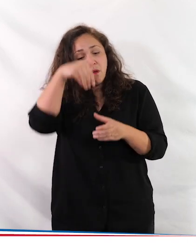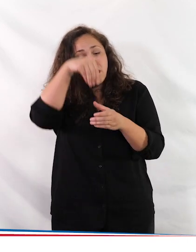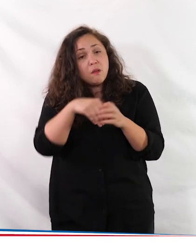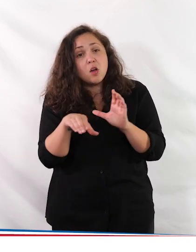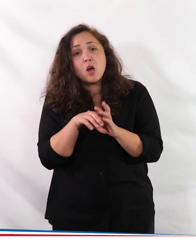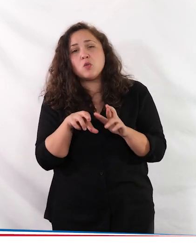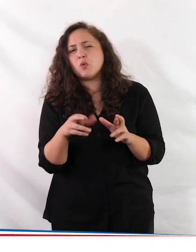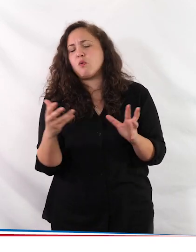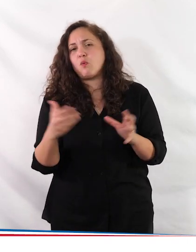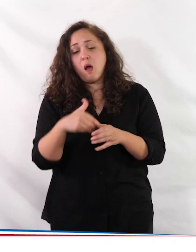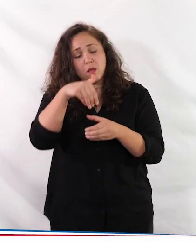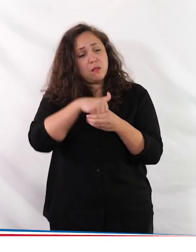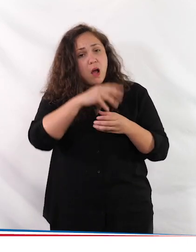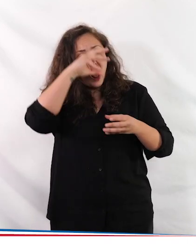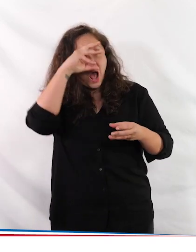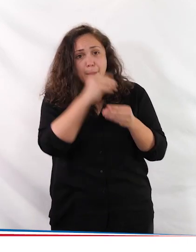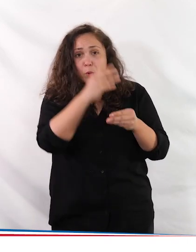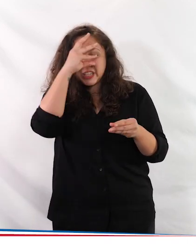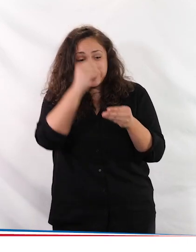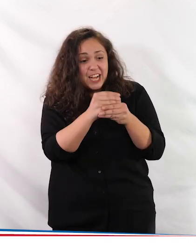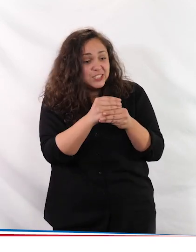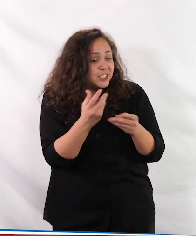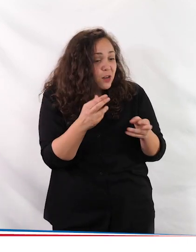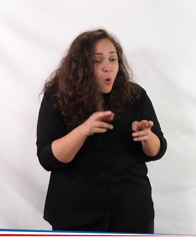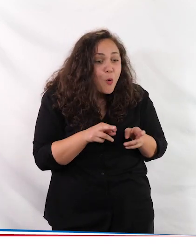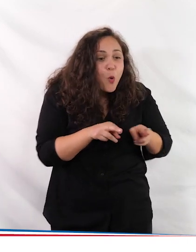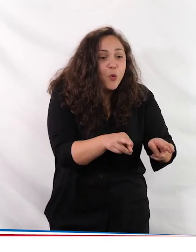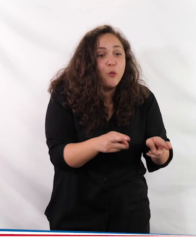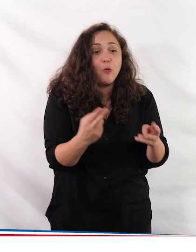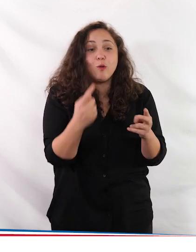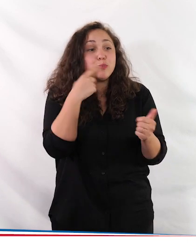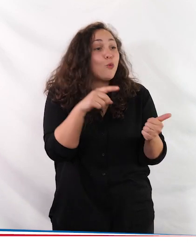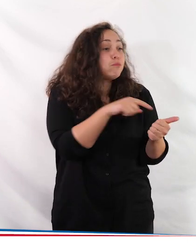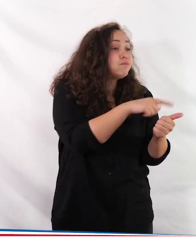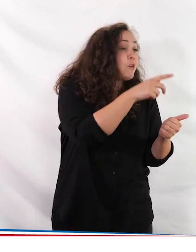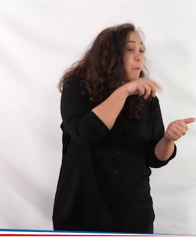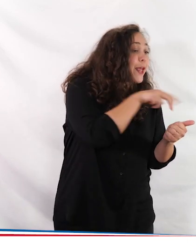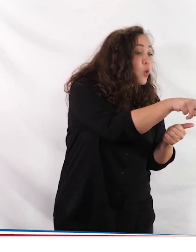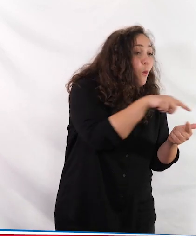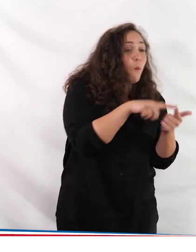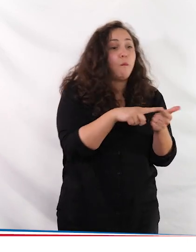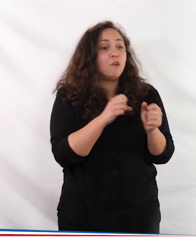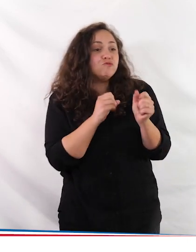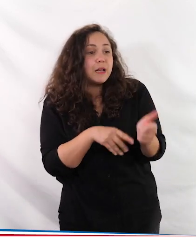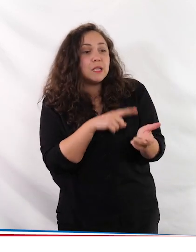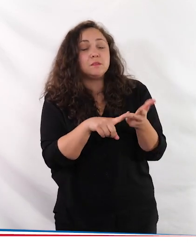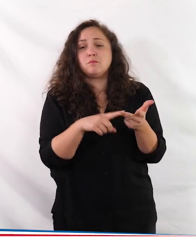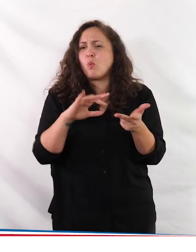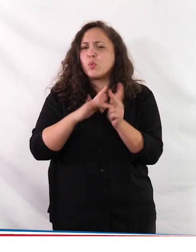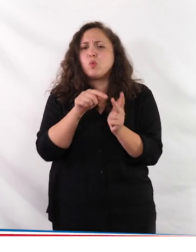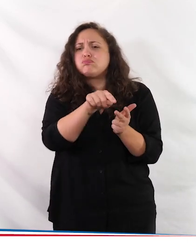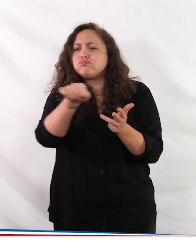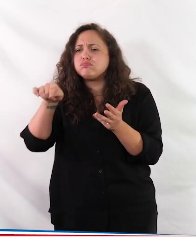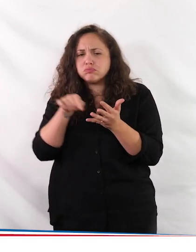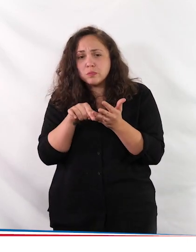rue. Un code de la rue dans lequel il y ait à la fois l'apprentissage de la rue, pour à la fois les piétons, les